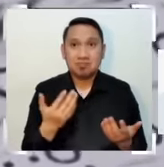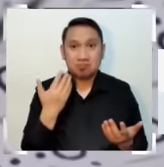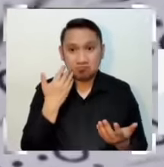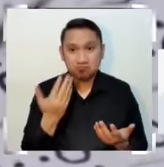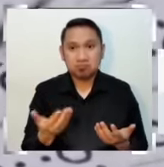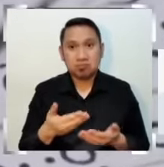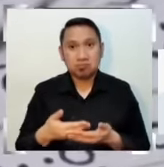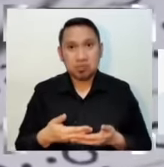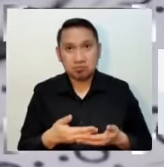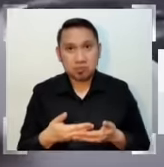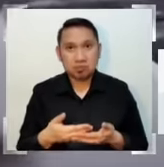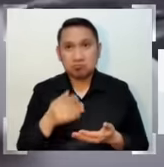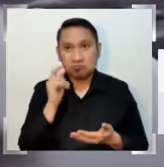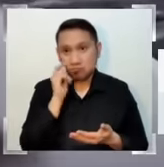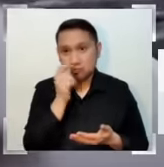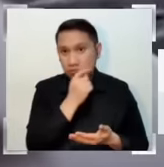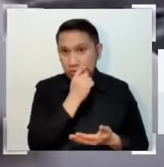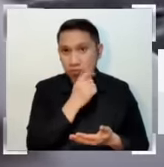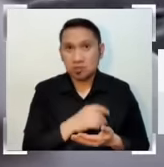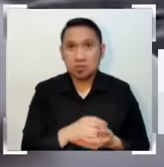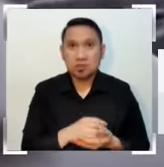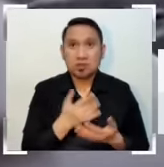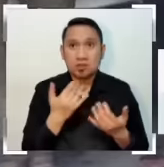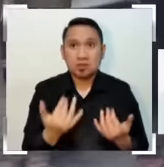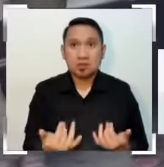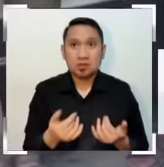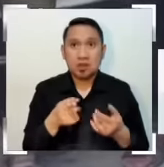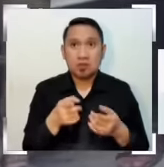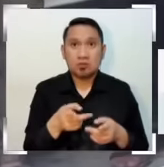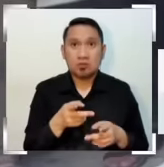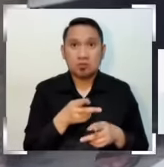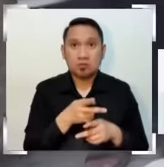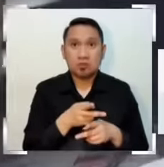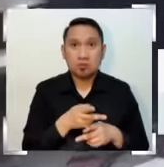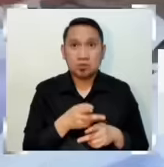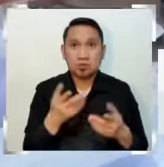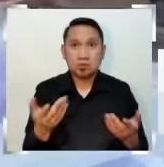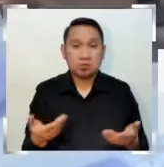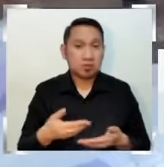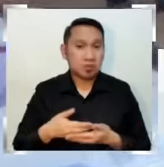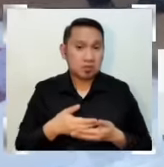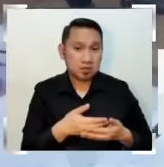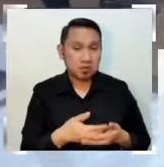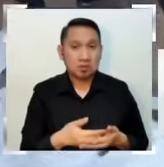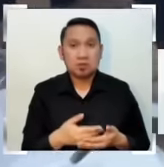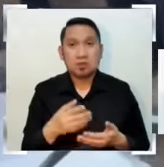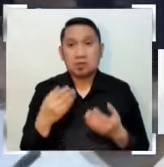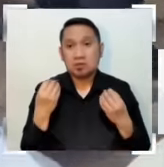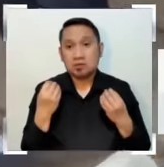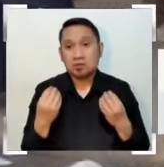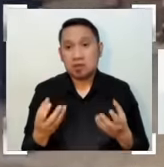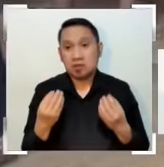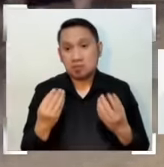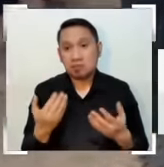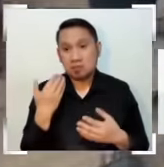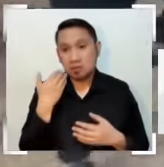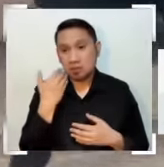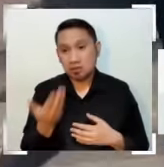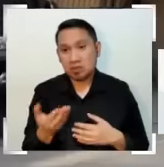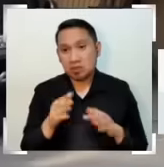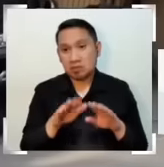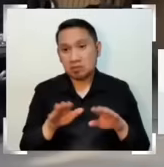bahay. Isa sa mga sanggol ang ginagamot sa ospital. Mahigit 2,000 sa mga namatay sa Gaza ay mga bata ayon sa mga otoridad